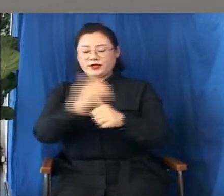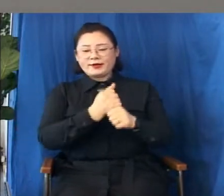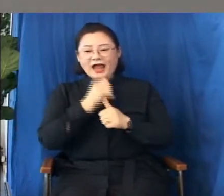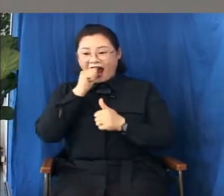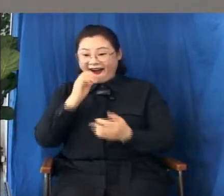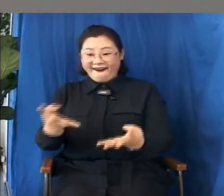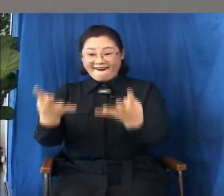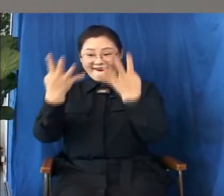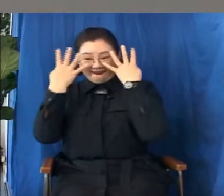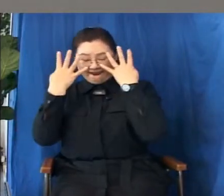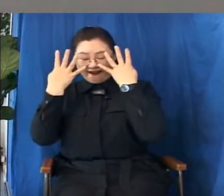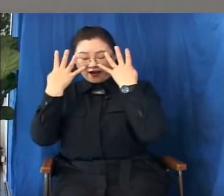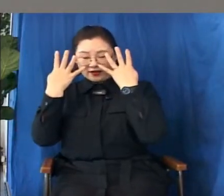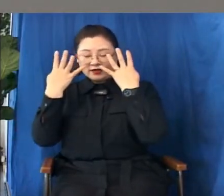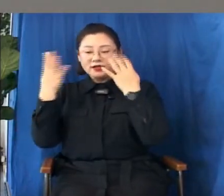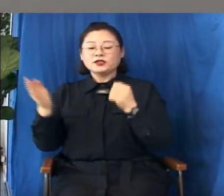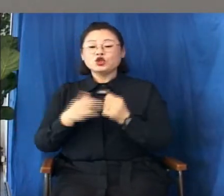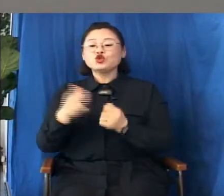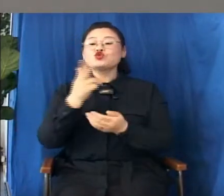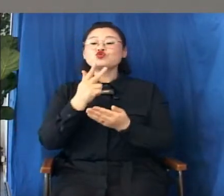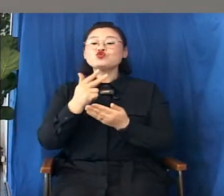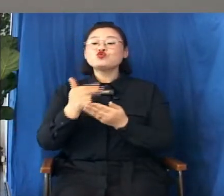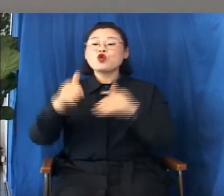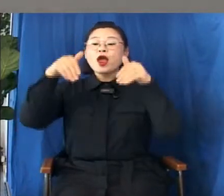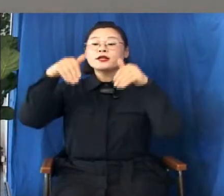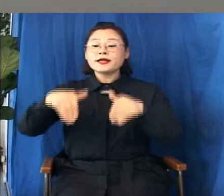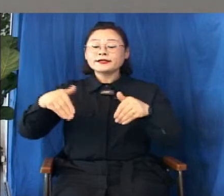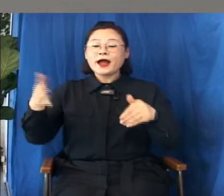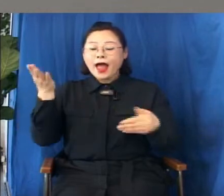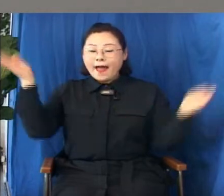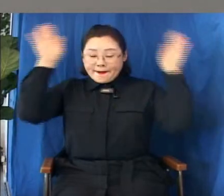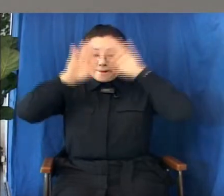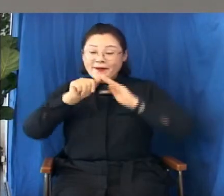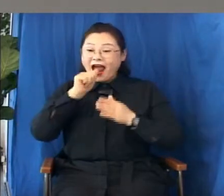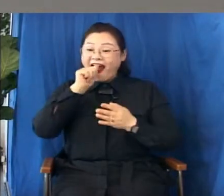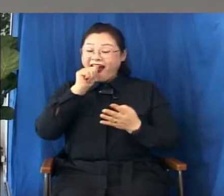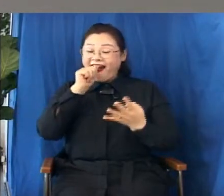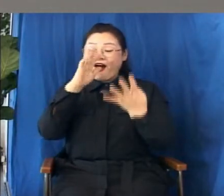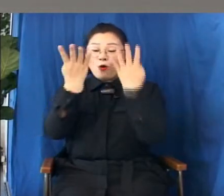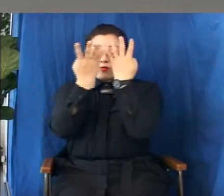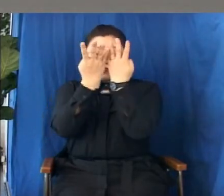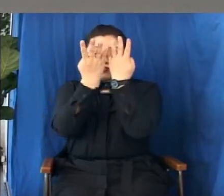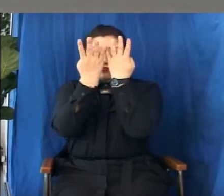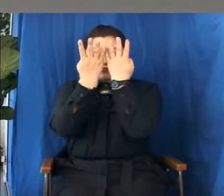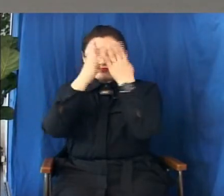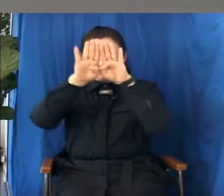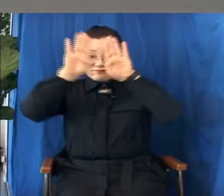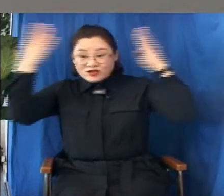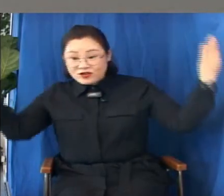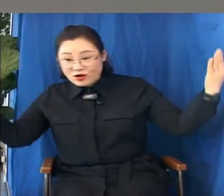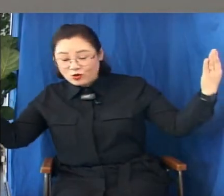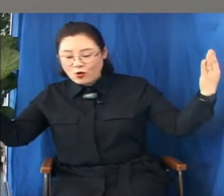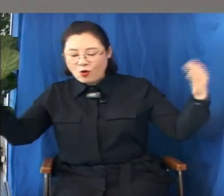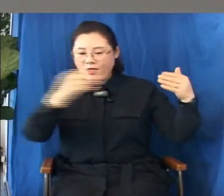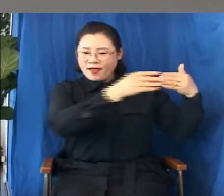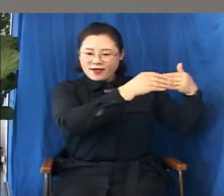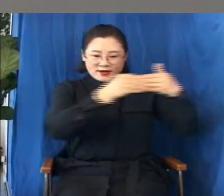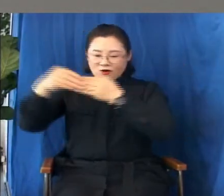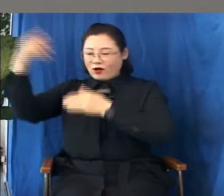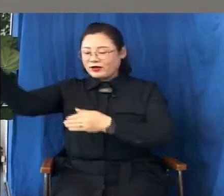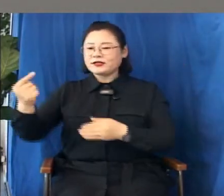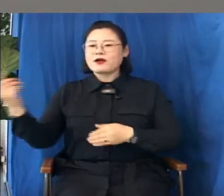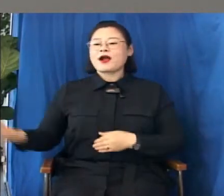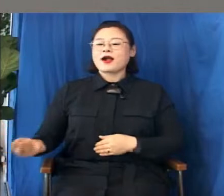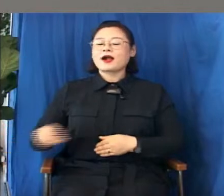가두었더니 주의 사자가 밤에 옥문을 열고 끌어내어 이르되 가서 성전에 서서